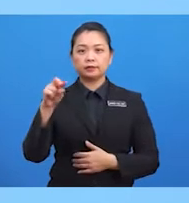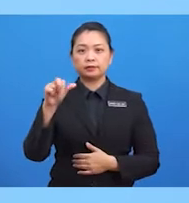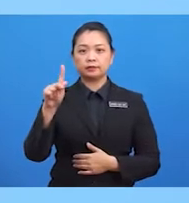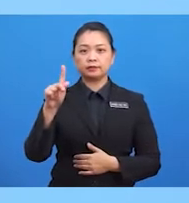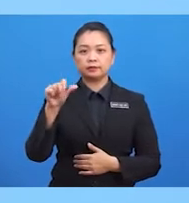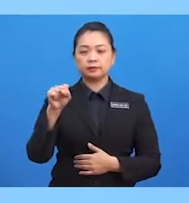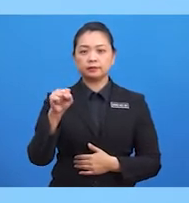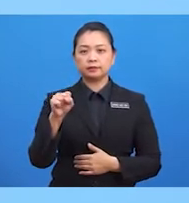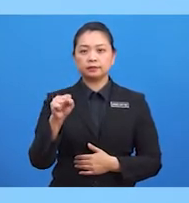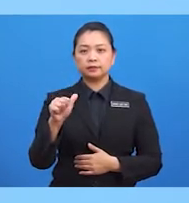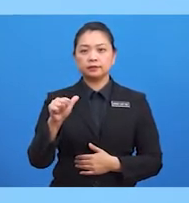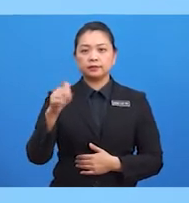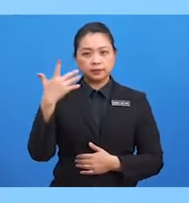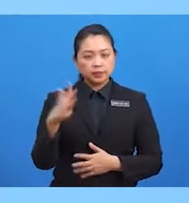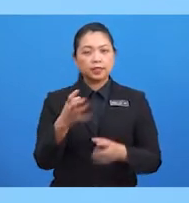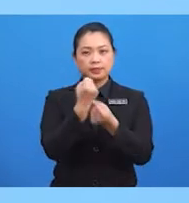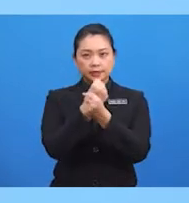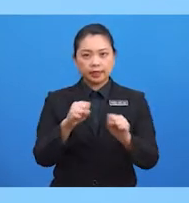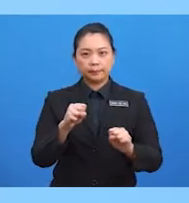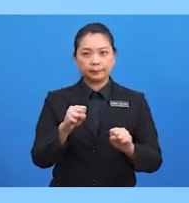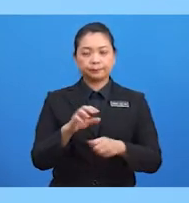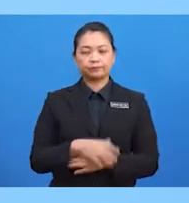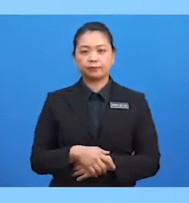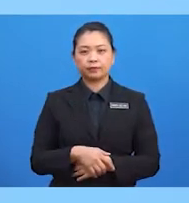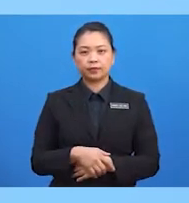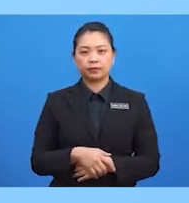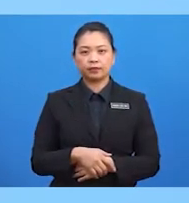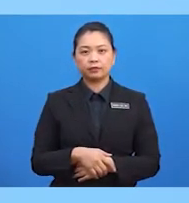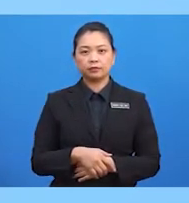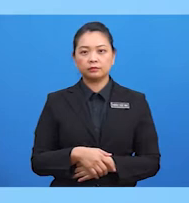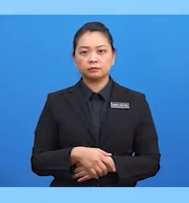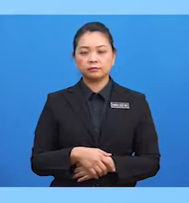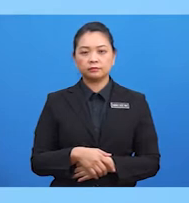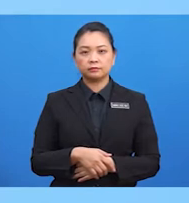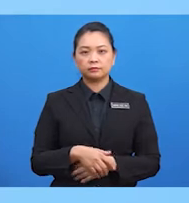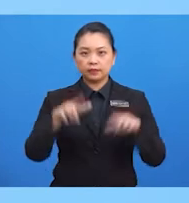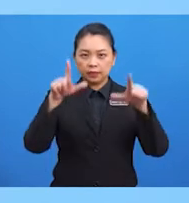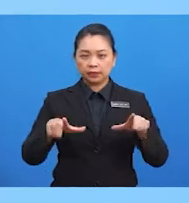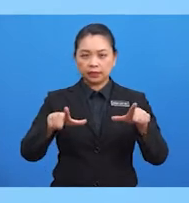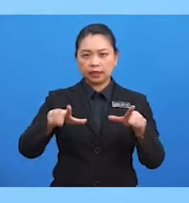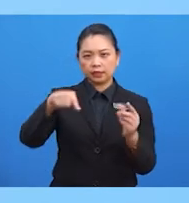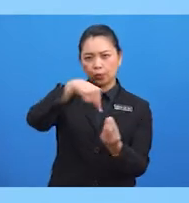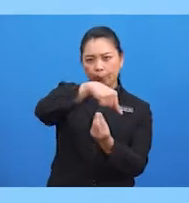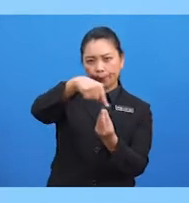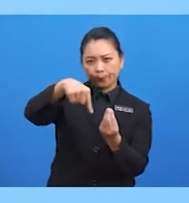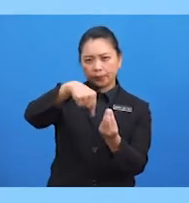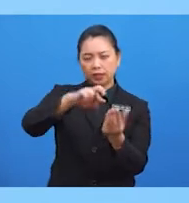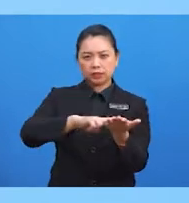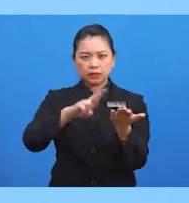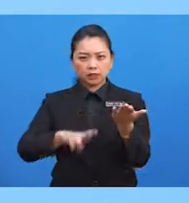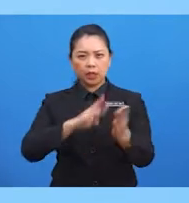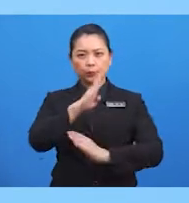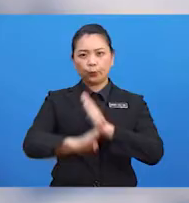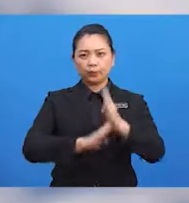ISS telah siap sepenuhnya. Ia terletak di orbit rendah bumi.